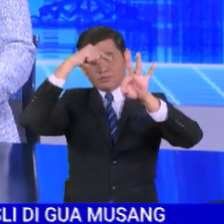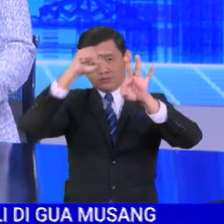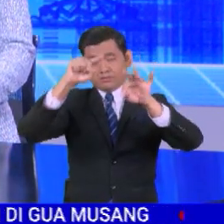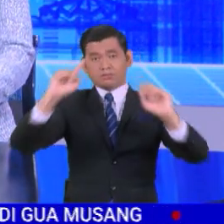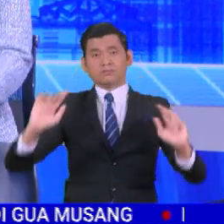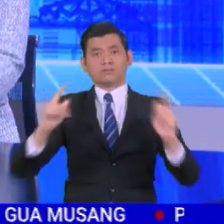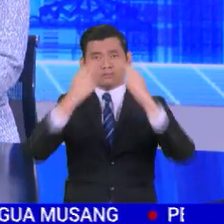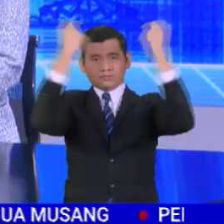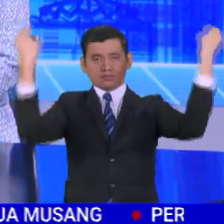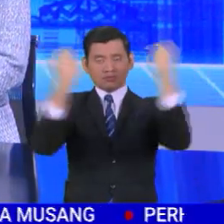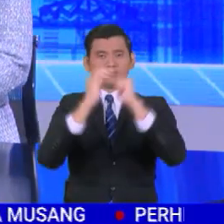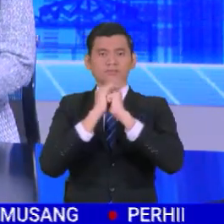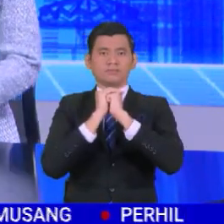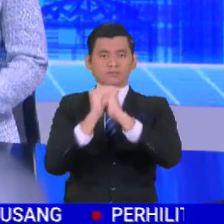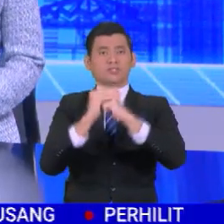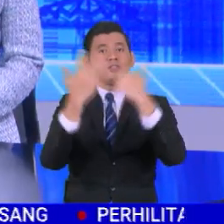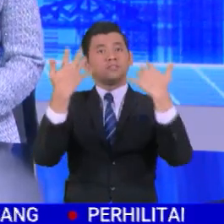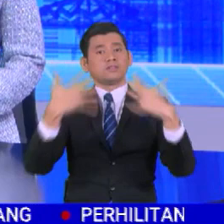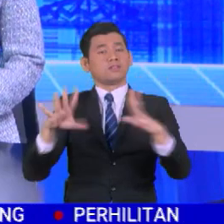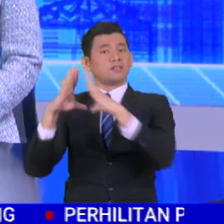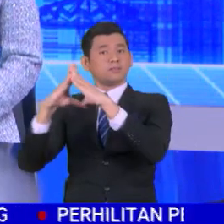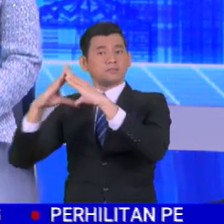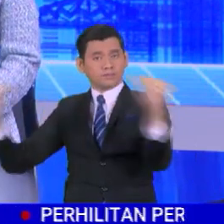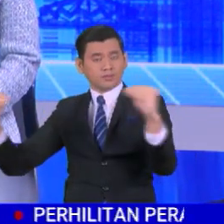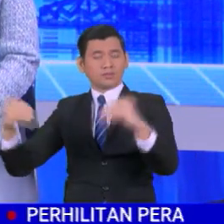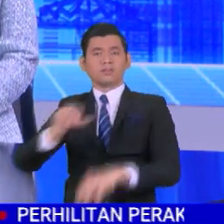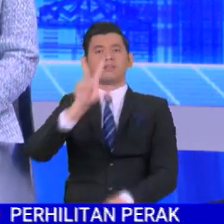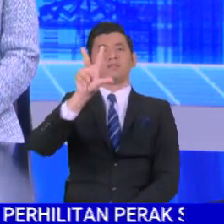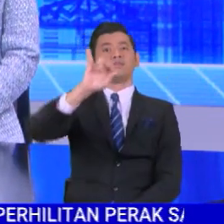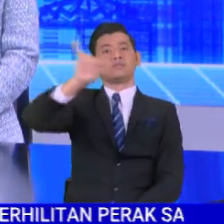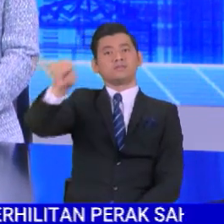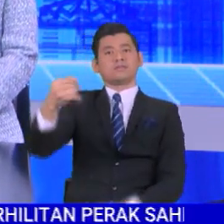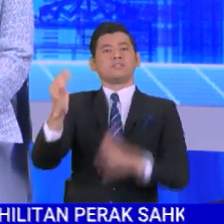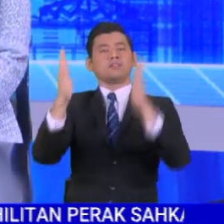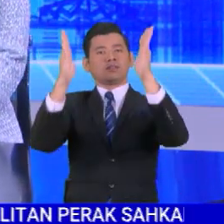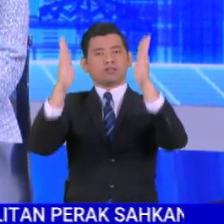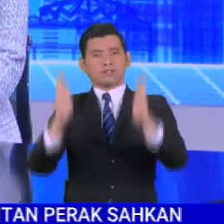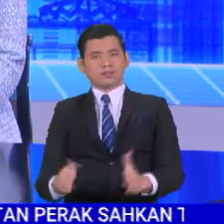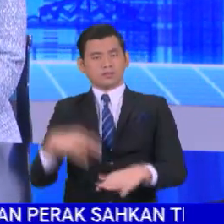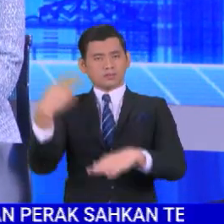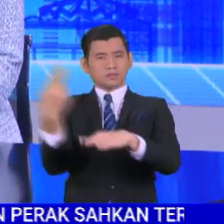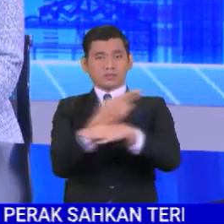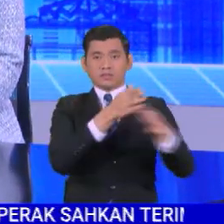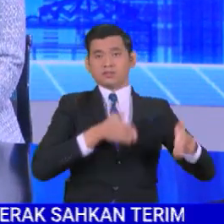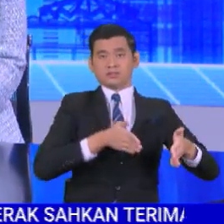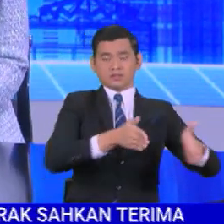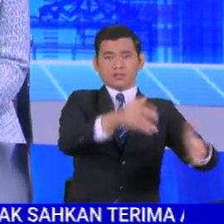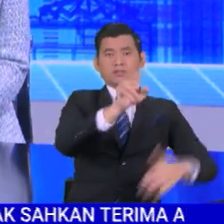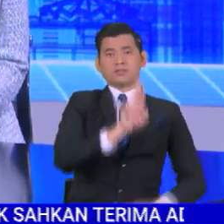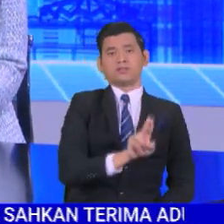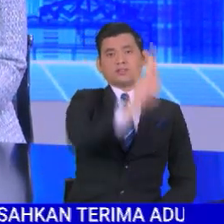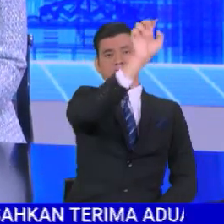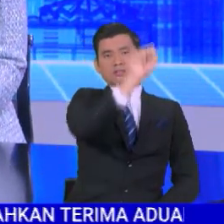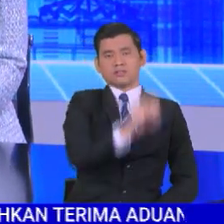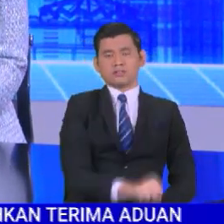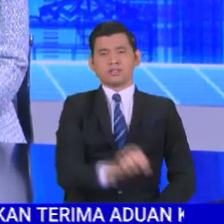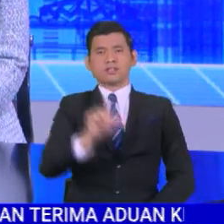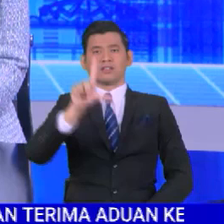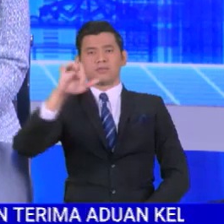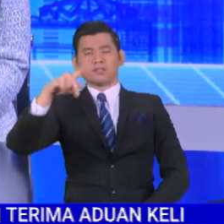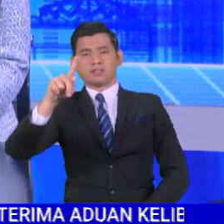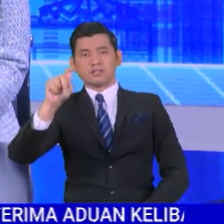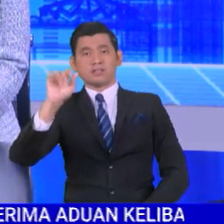telah berakhir. Ia termasuk kira-kira 2 juta pengguna lebuh raya utara selatan, 150,000 di